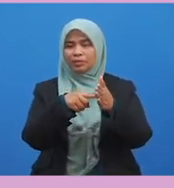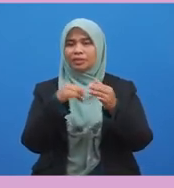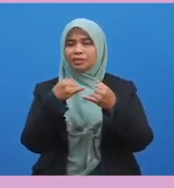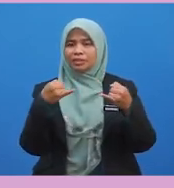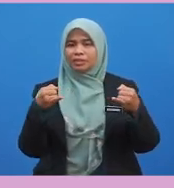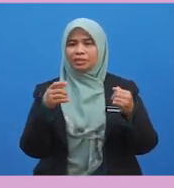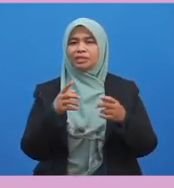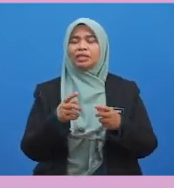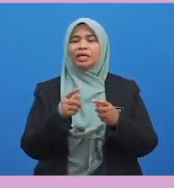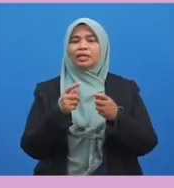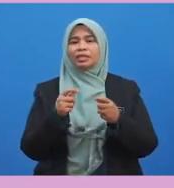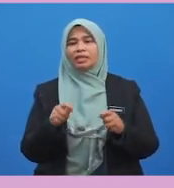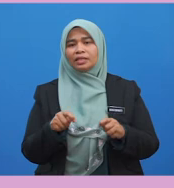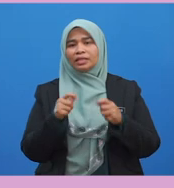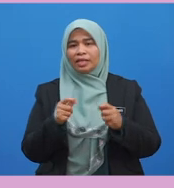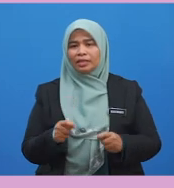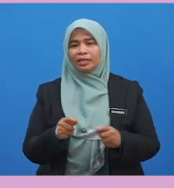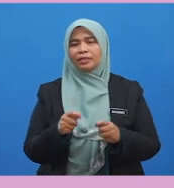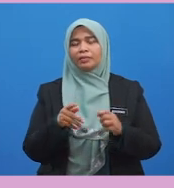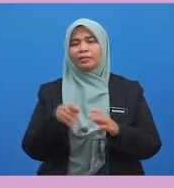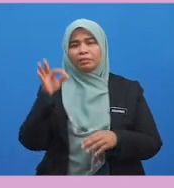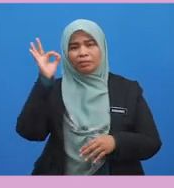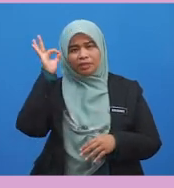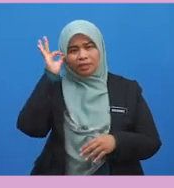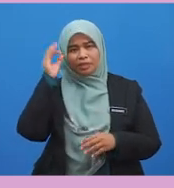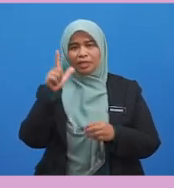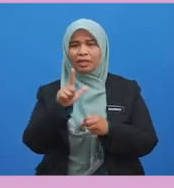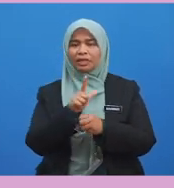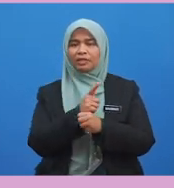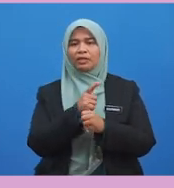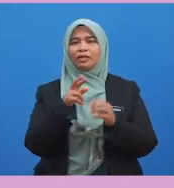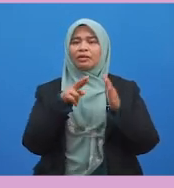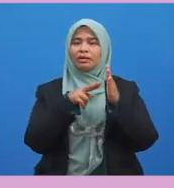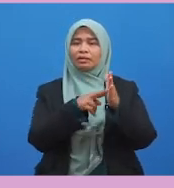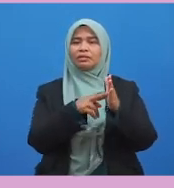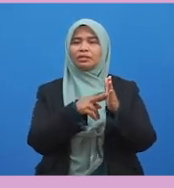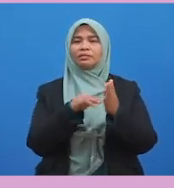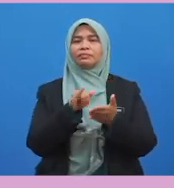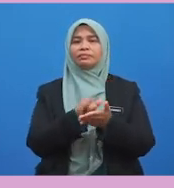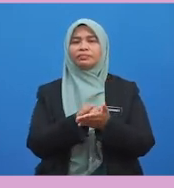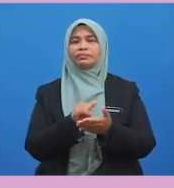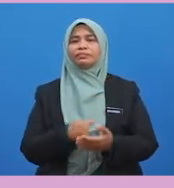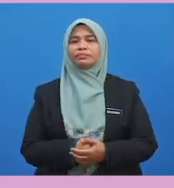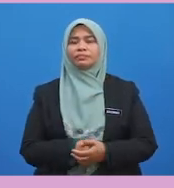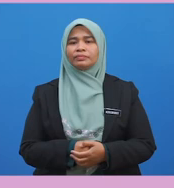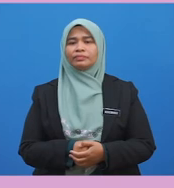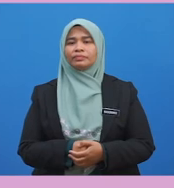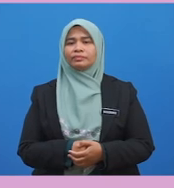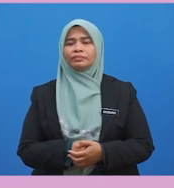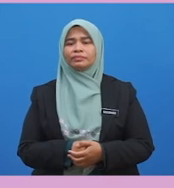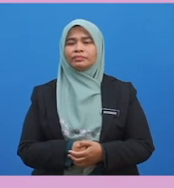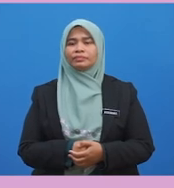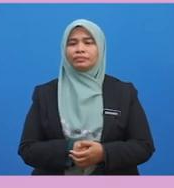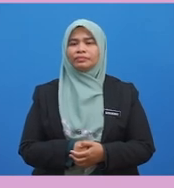Rajah berikut menunjukkan jenis-jenis teknik pemikiran. Lengkapkan ruangan kosong pada